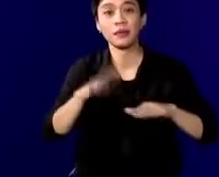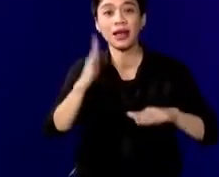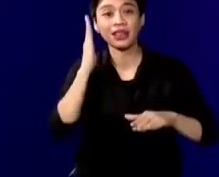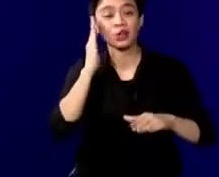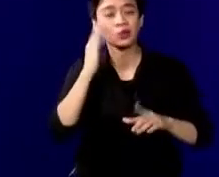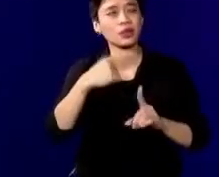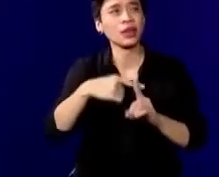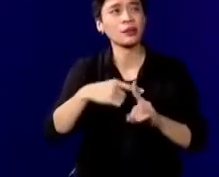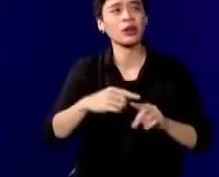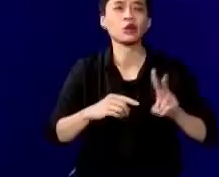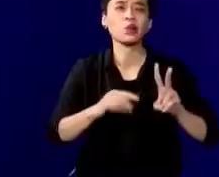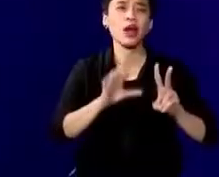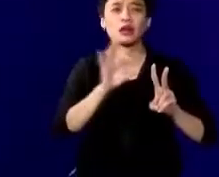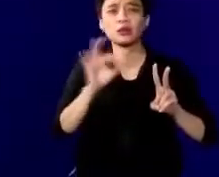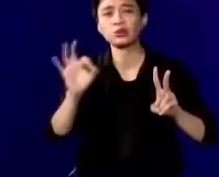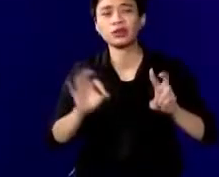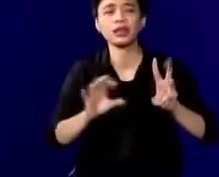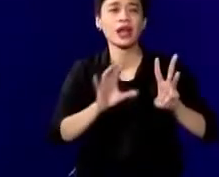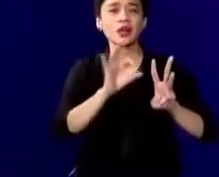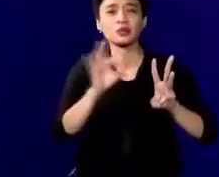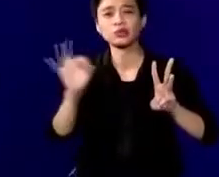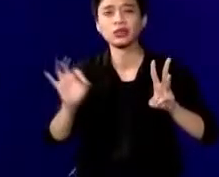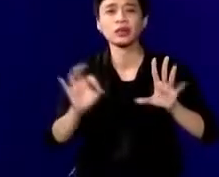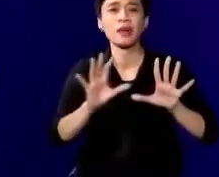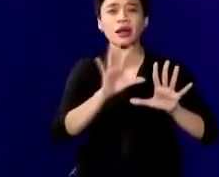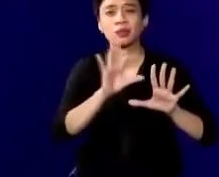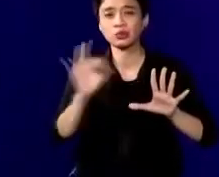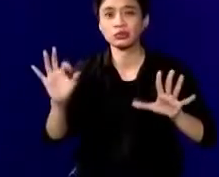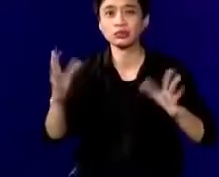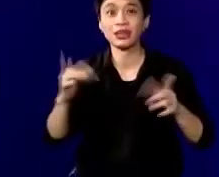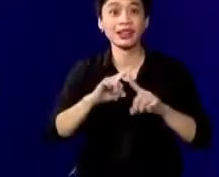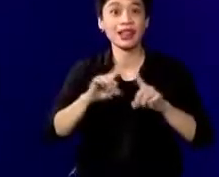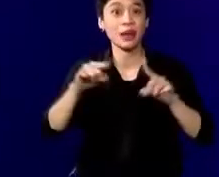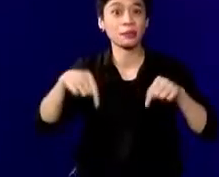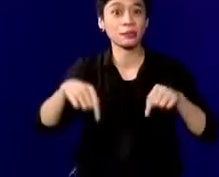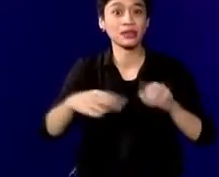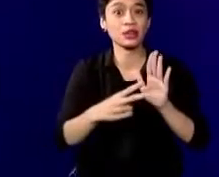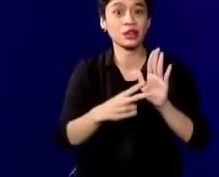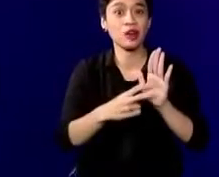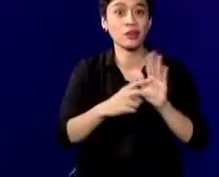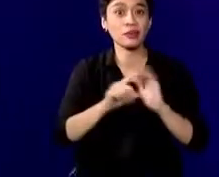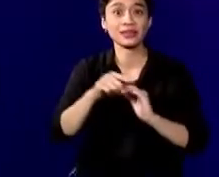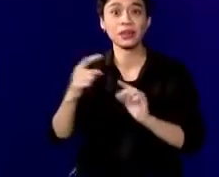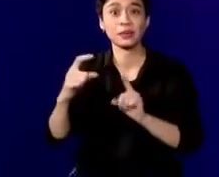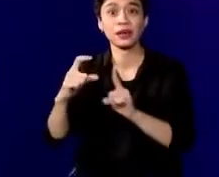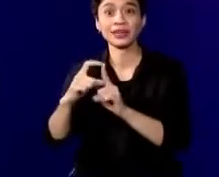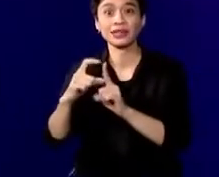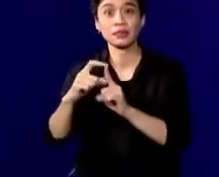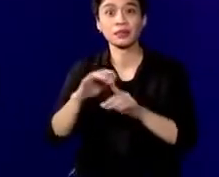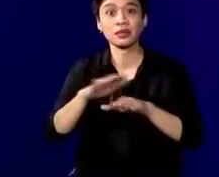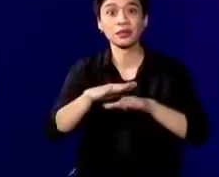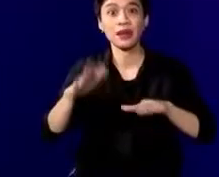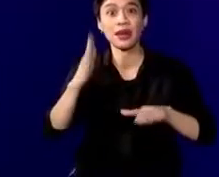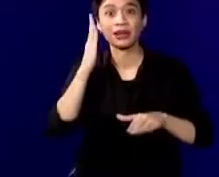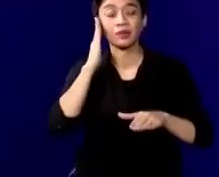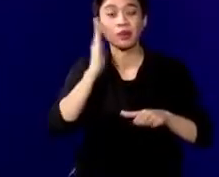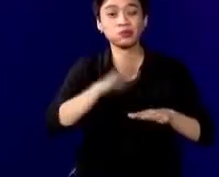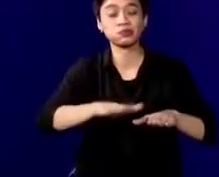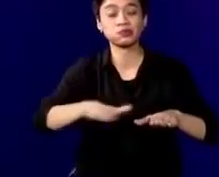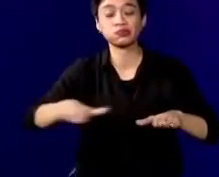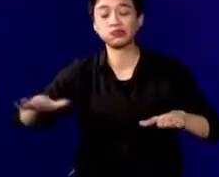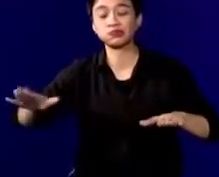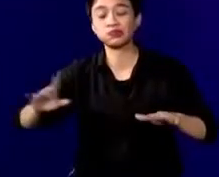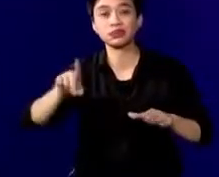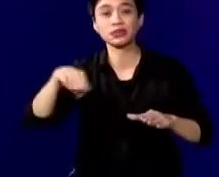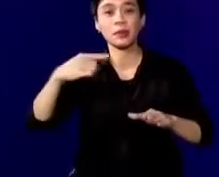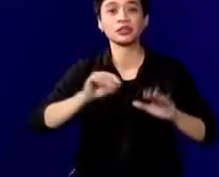2.000 3.000 r.000 tapi pada bulan November ke Desember ini penambahannya sampai 10.000